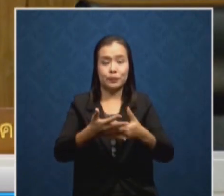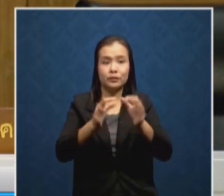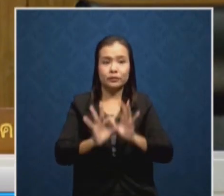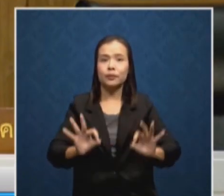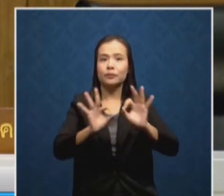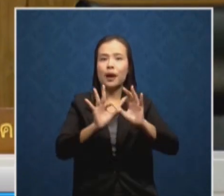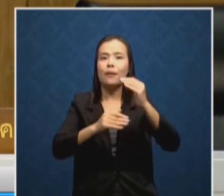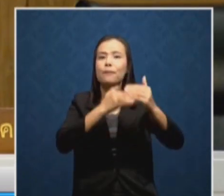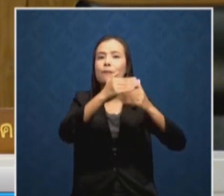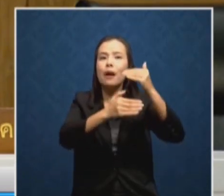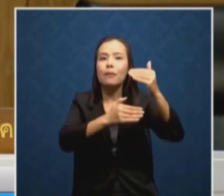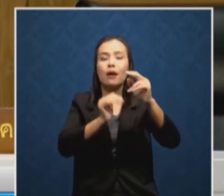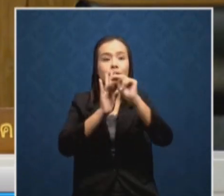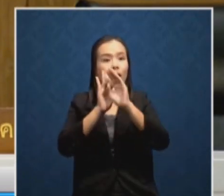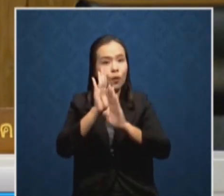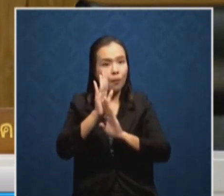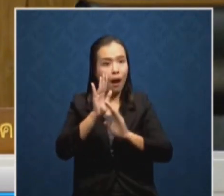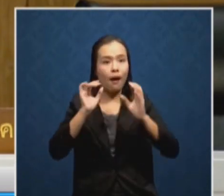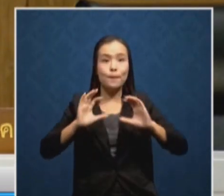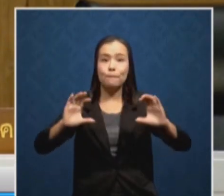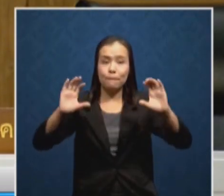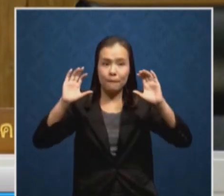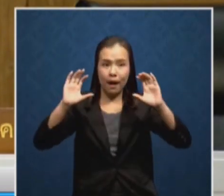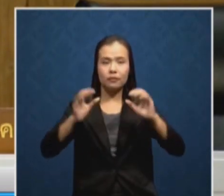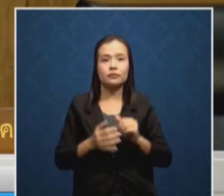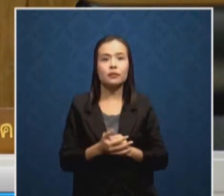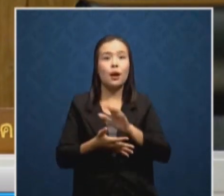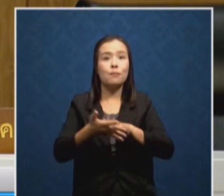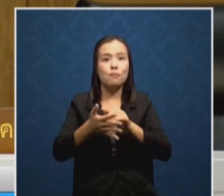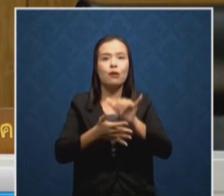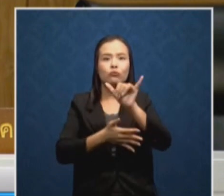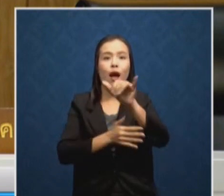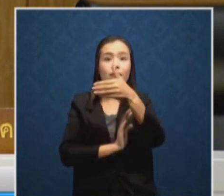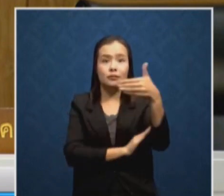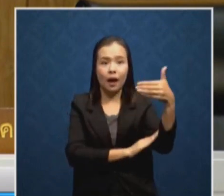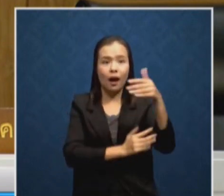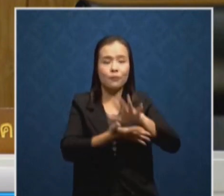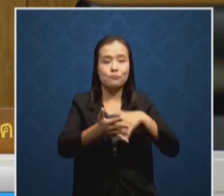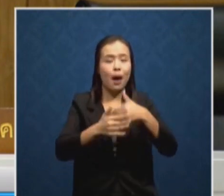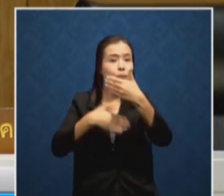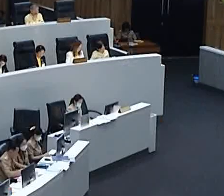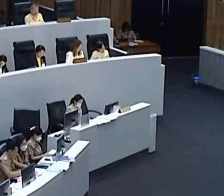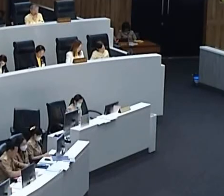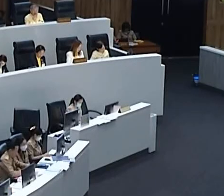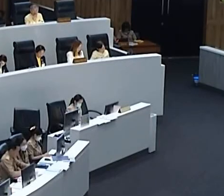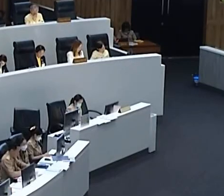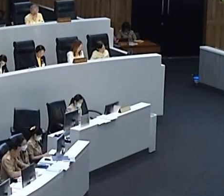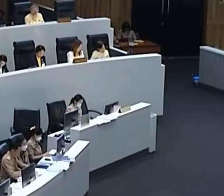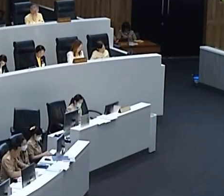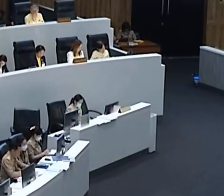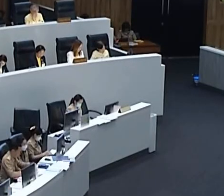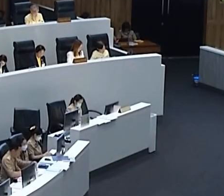บนพื้นฐานของความต้องการของประชาชนในพื้นที่ตลอดจนให้ความสำคัญกับสวัสดิการที่จำเป็นสำหรับประชาชน